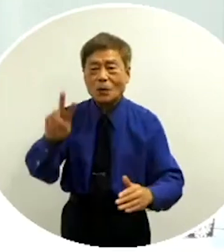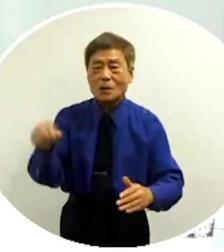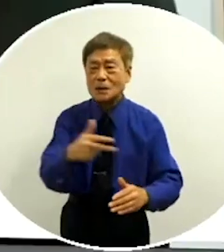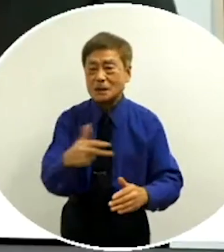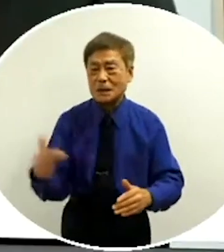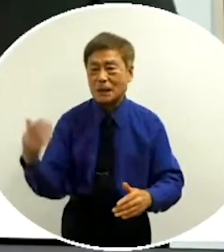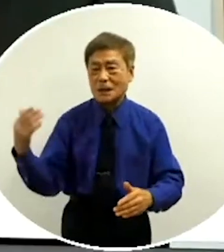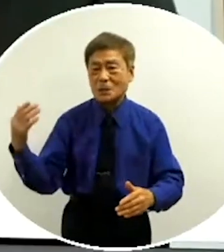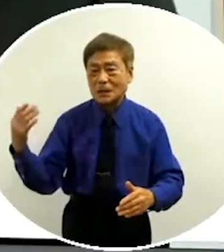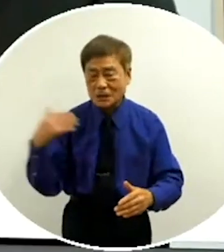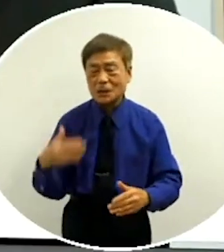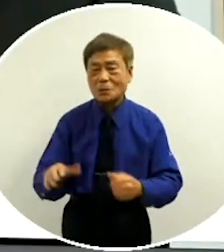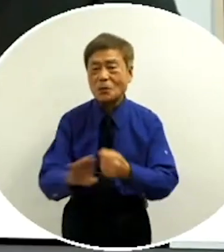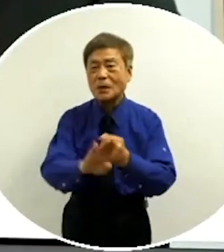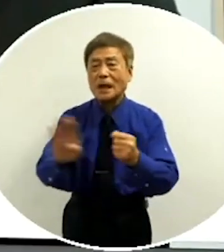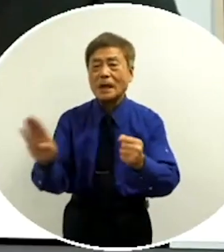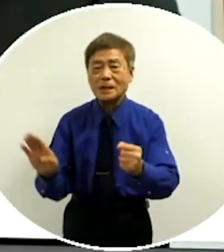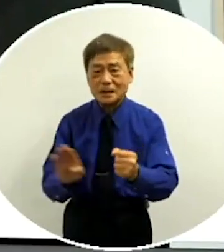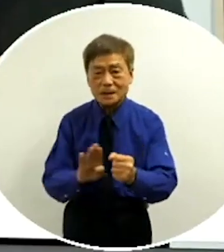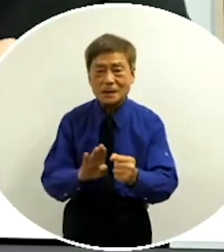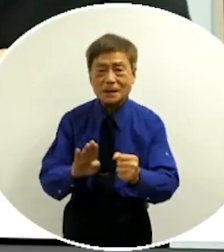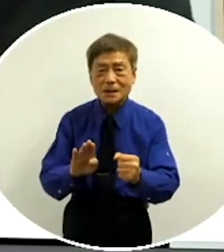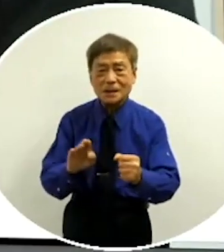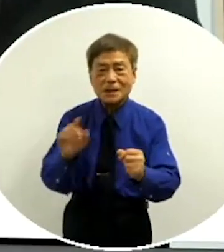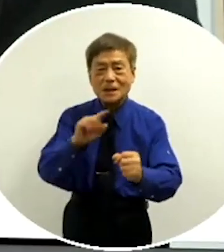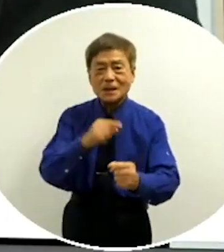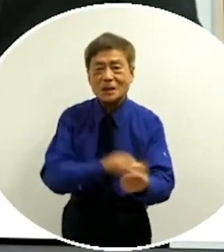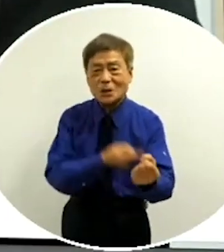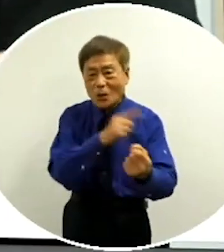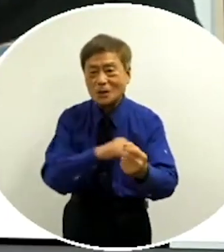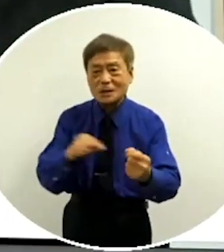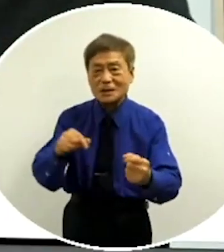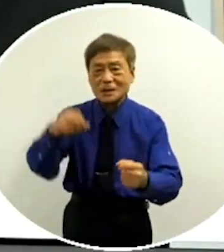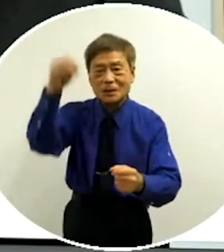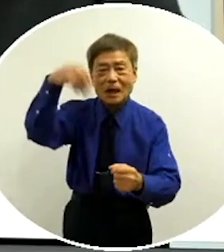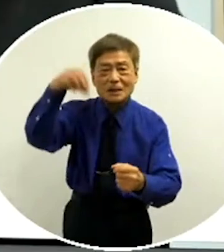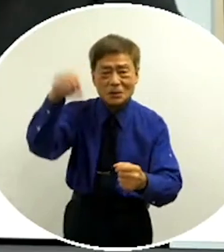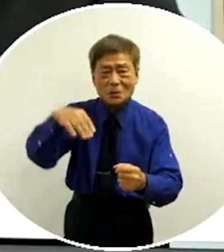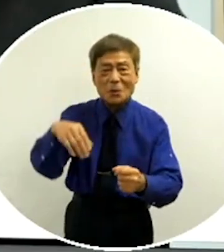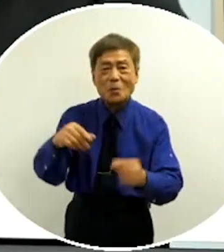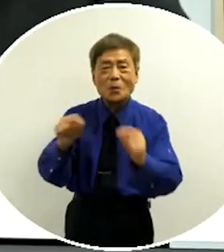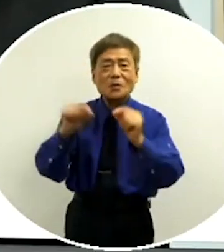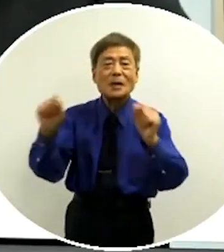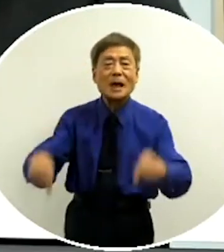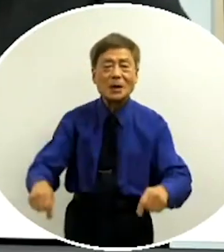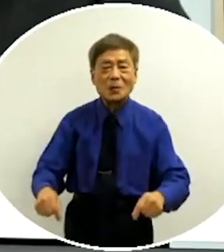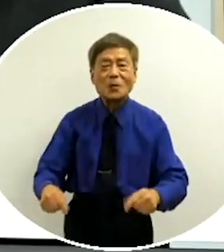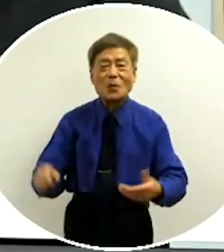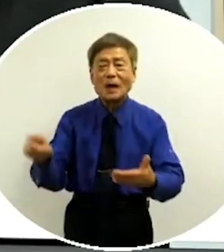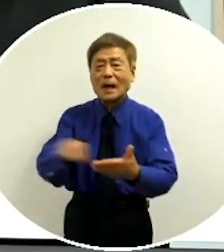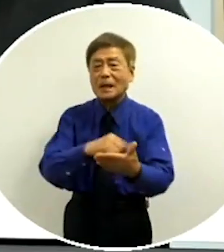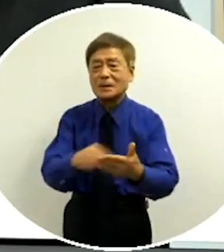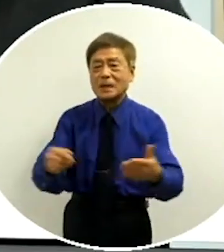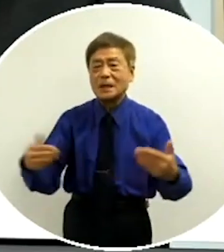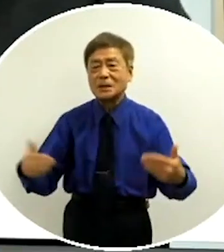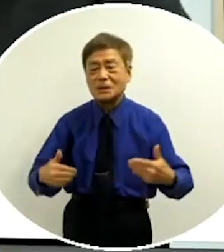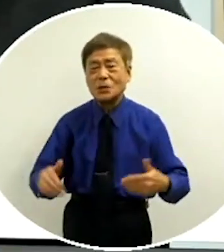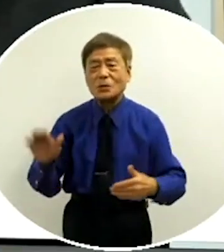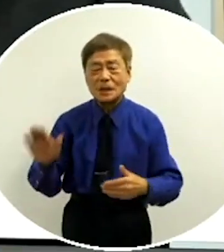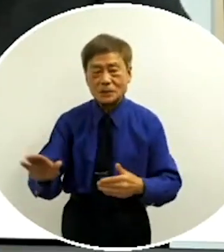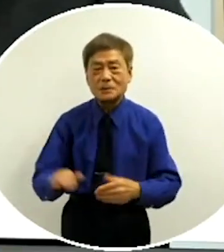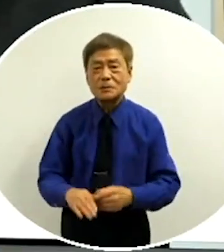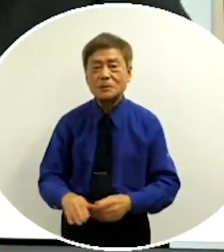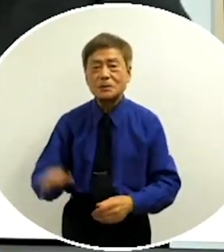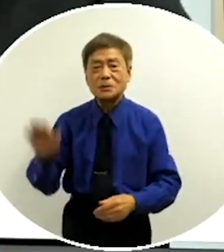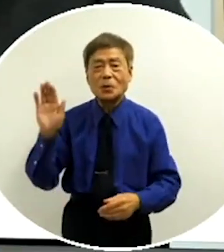なと思ってるんですがああいう取り組みは私以上に良かったと思っていますし1件フェスも良かったと思っていますただその後ですね